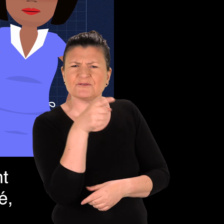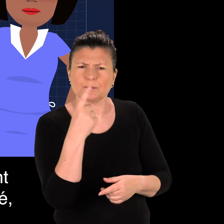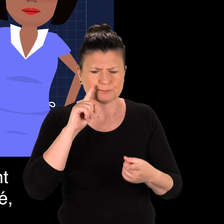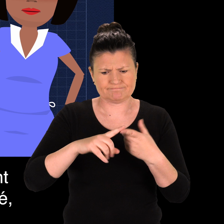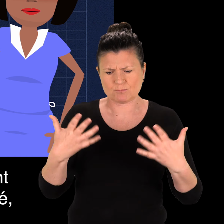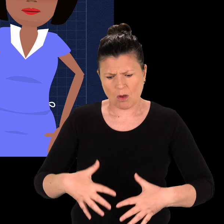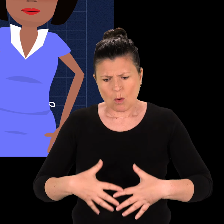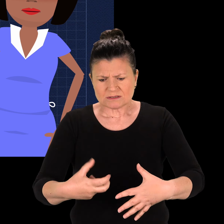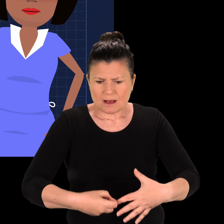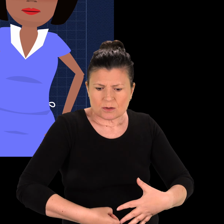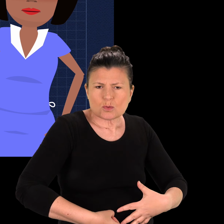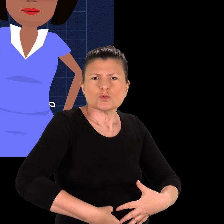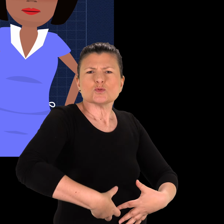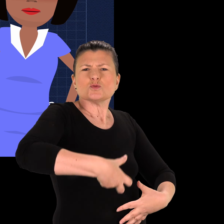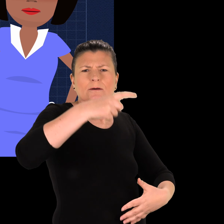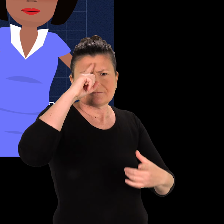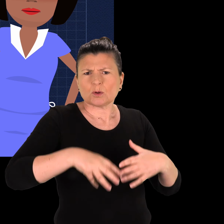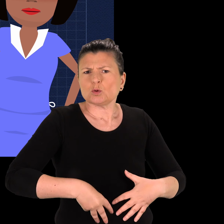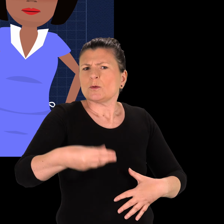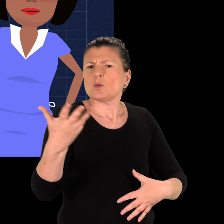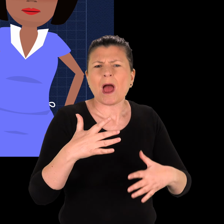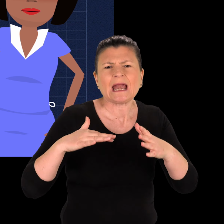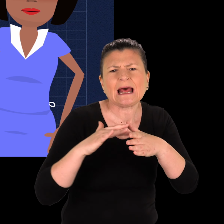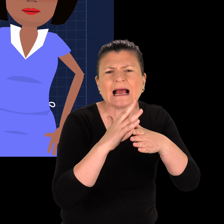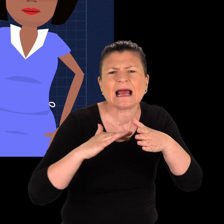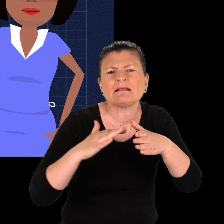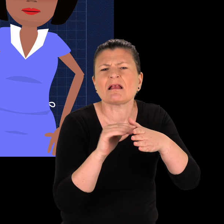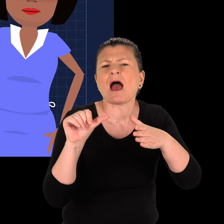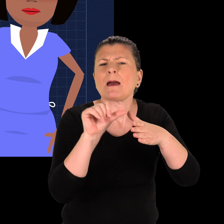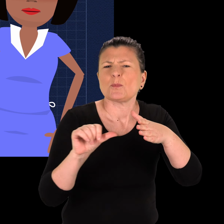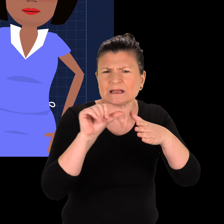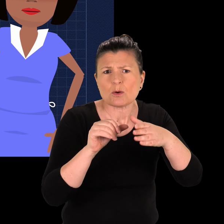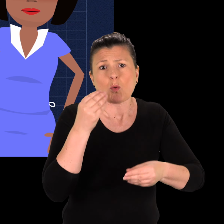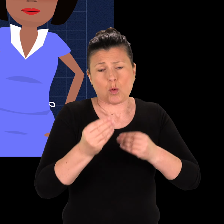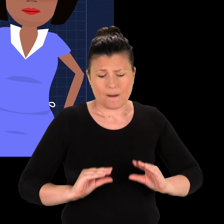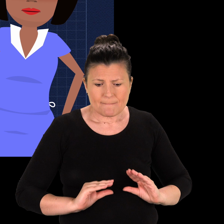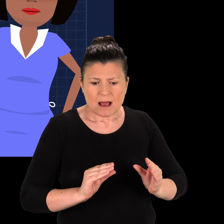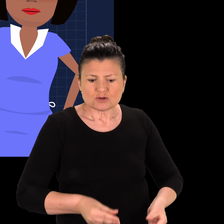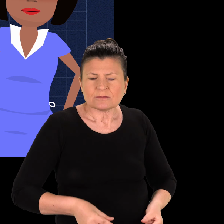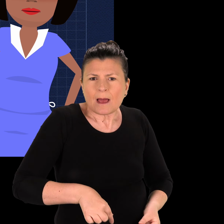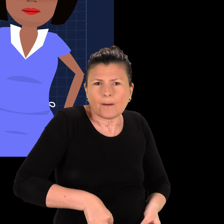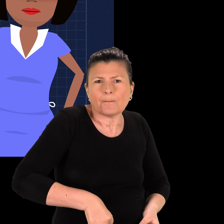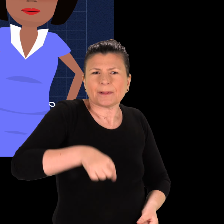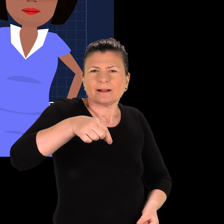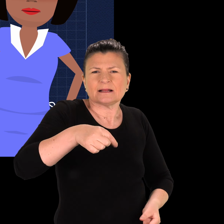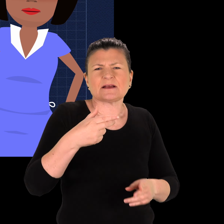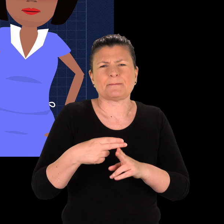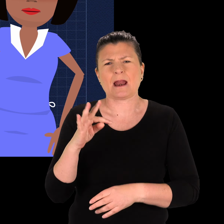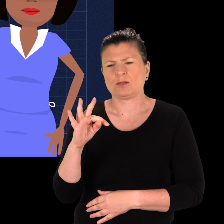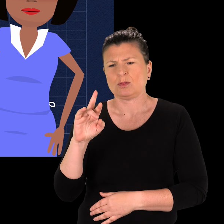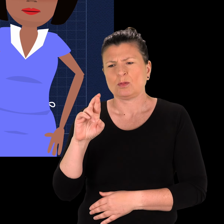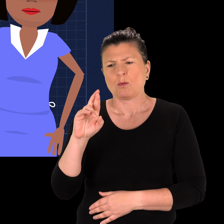d'échographie spécialisé pour réaliser le prélèvement avec une aiguille d'une minime quantité de liquide amniotique ou d'un très petit fragment de